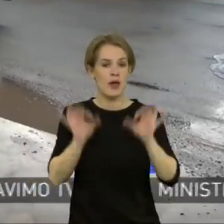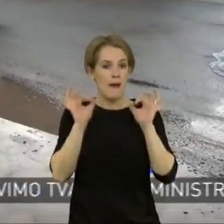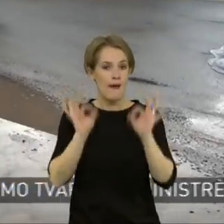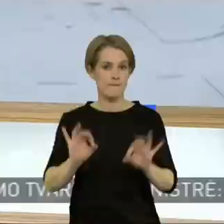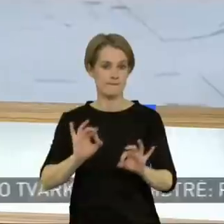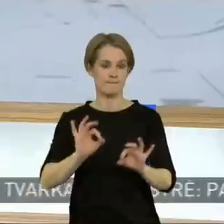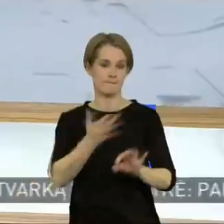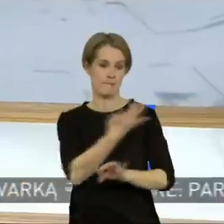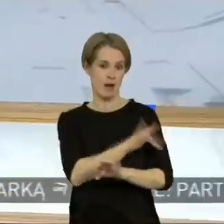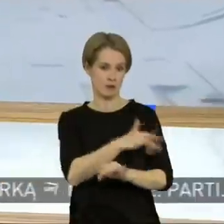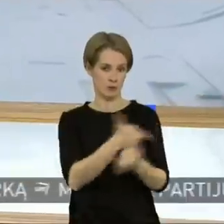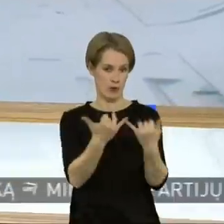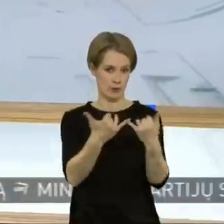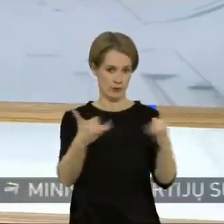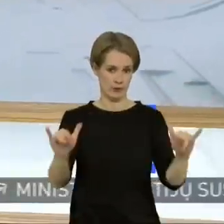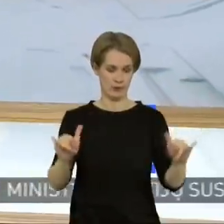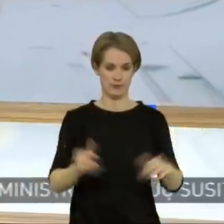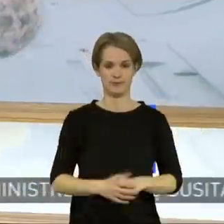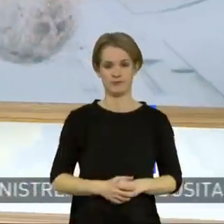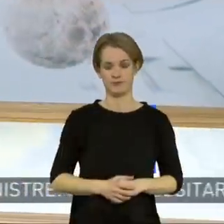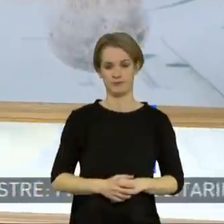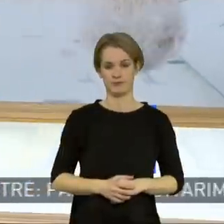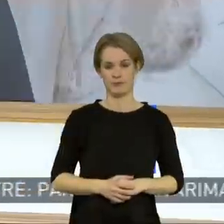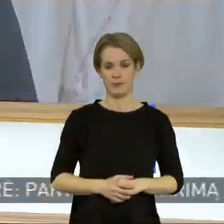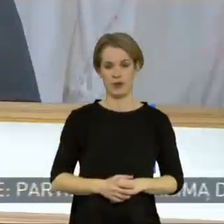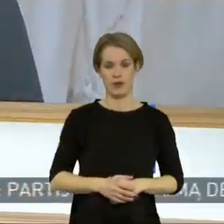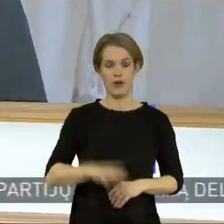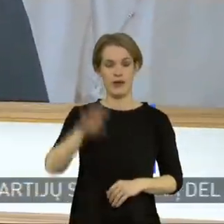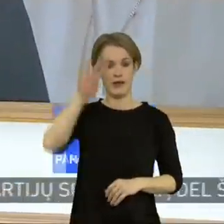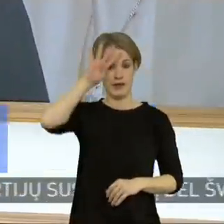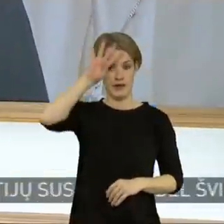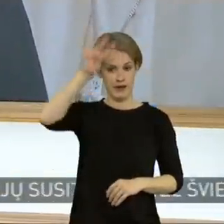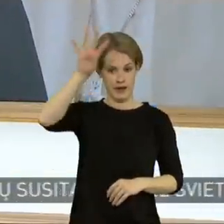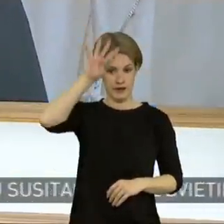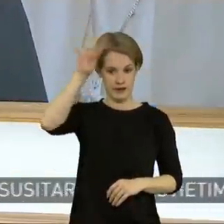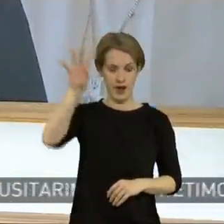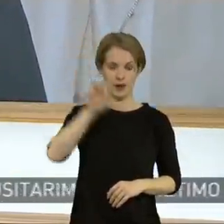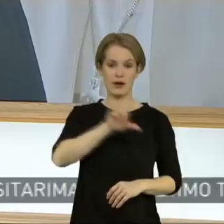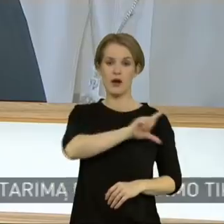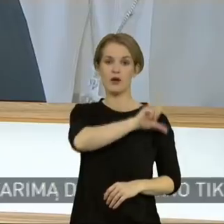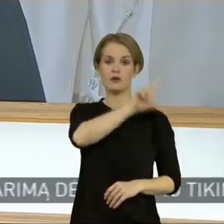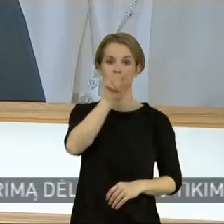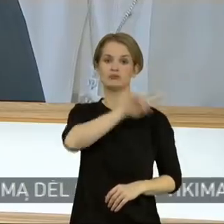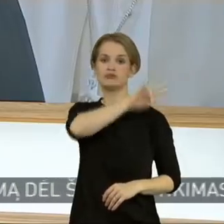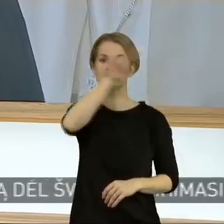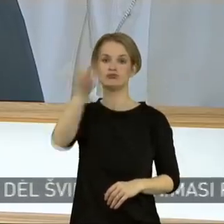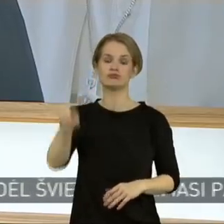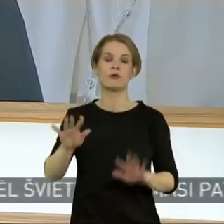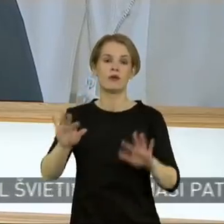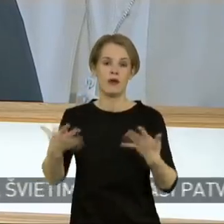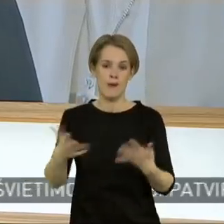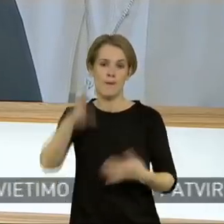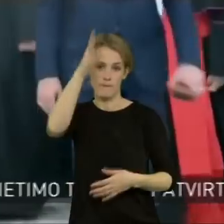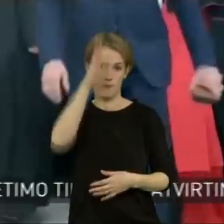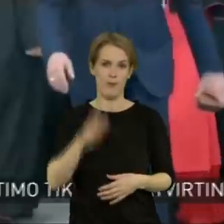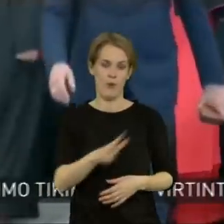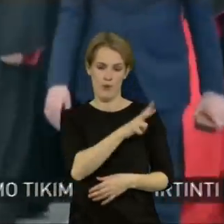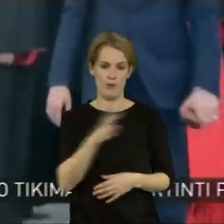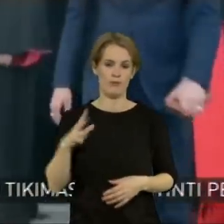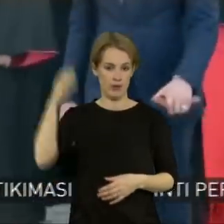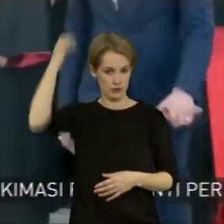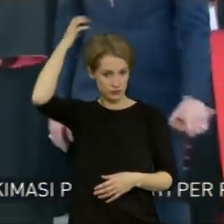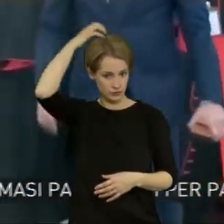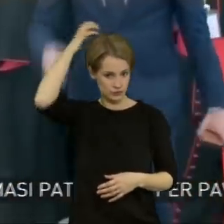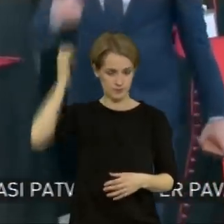laiku. Į Iraką 4 dienų istorinio vizito atvyko popiežius Pranciškus. Irake katalikų